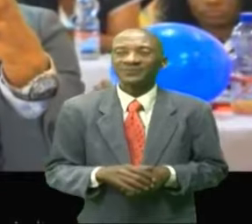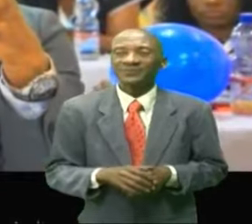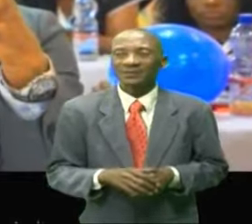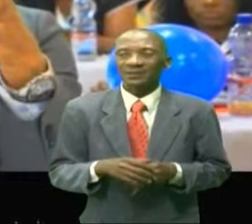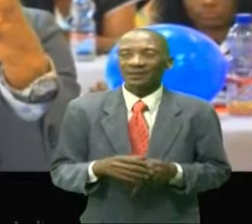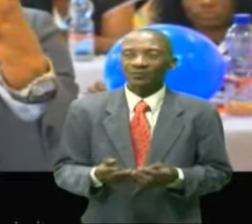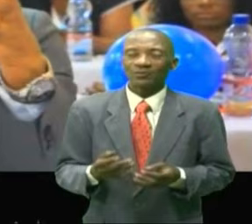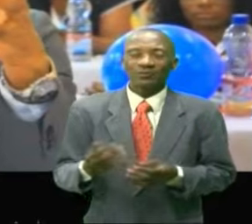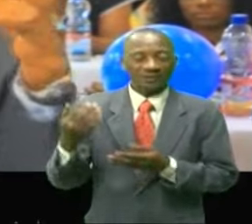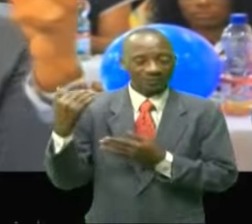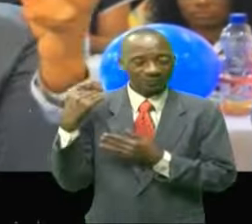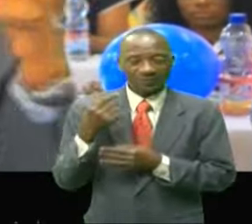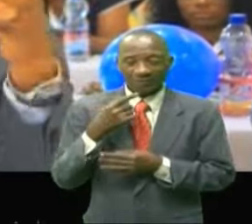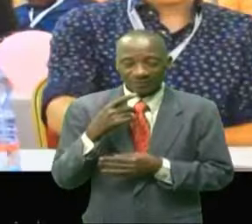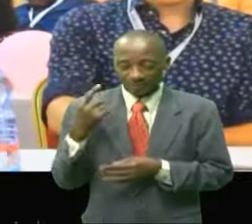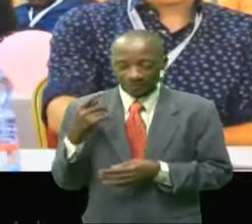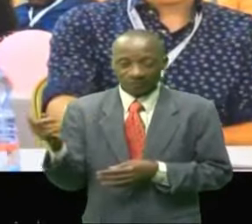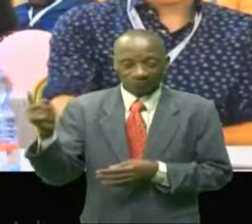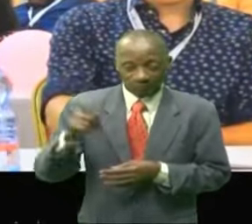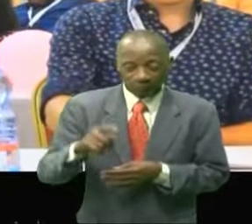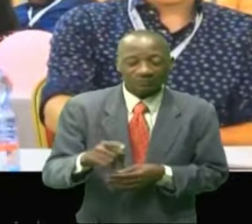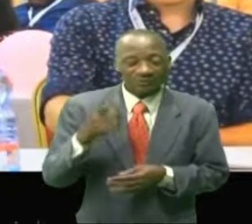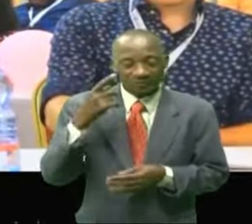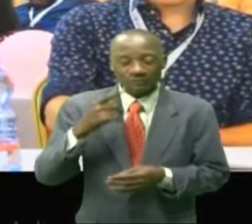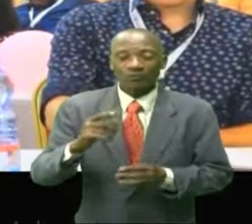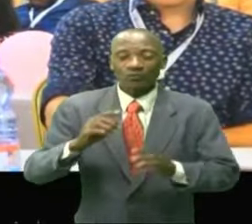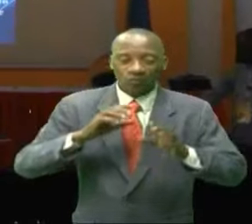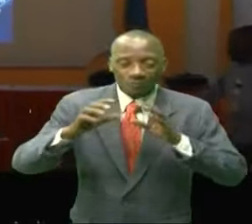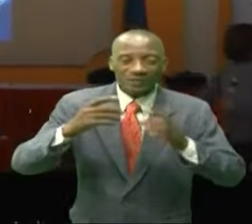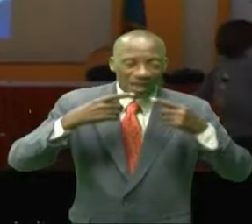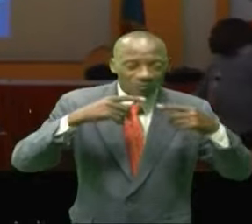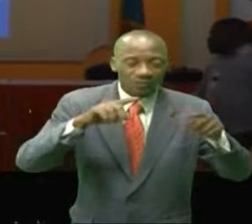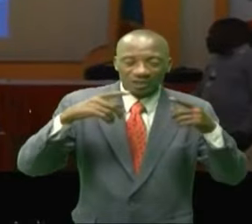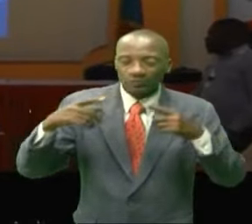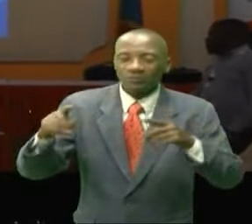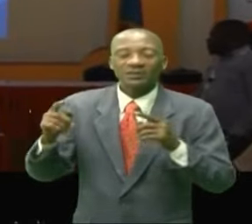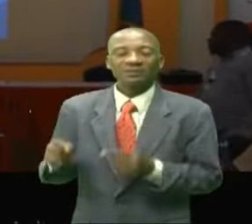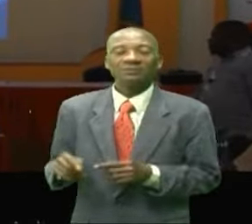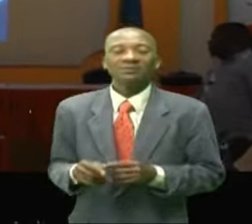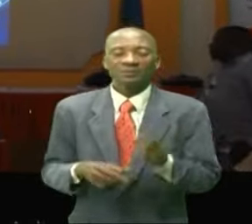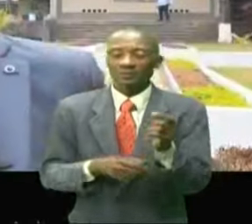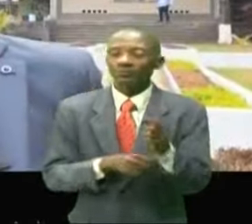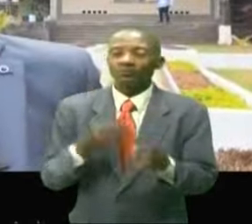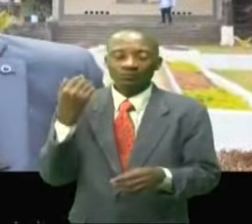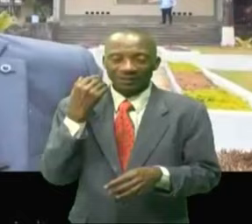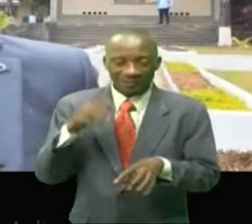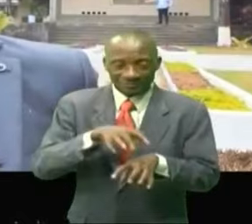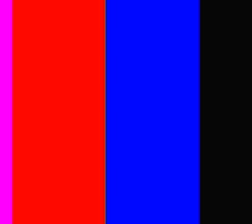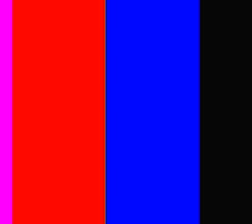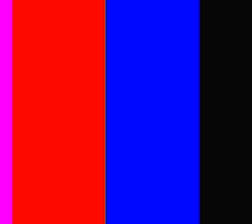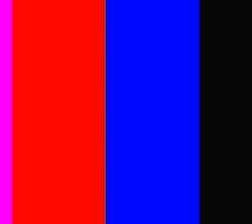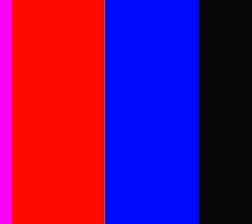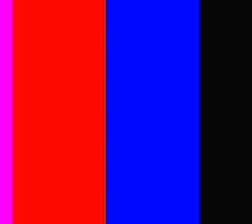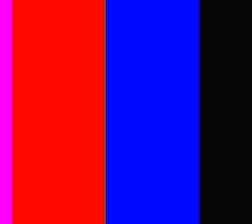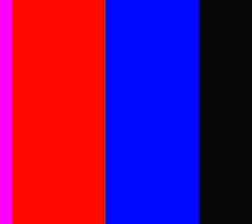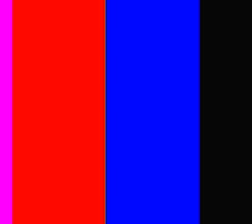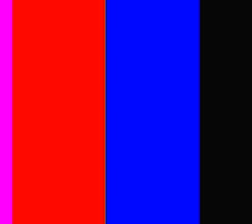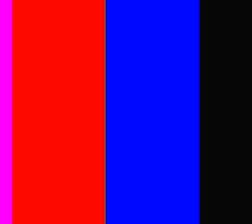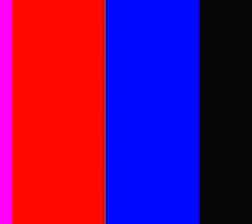J'ai donné mes orientations pour que la lutte puisse avancer. Toutes nos actions tournent autour de cette stratégie et aussi eux.